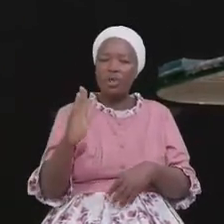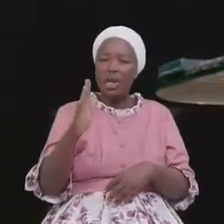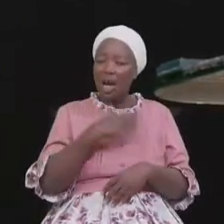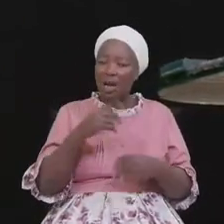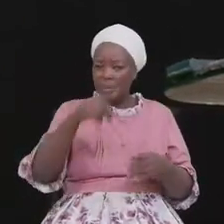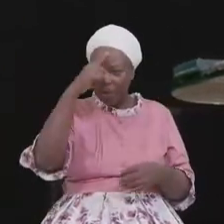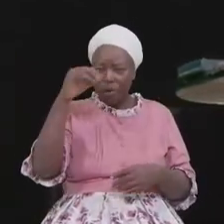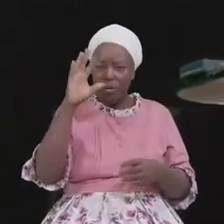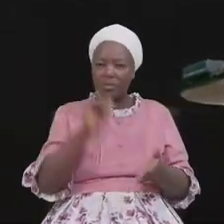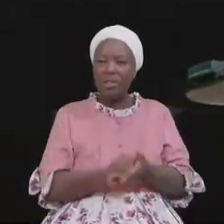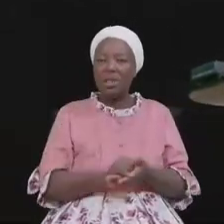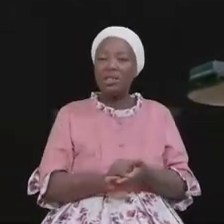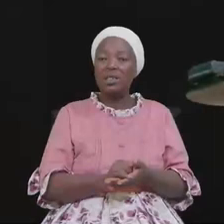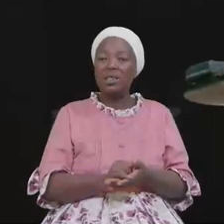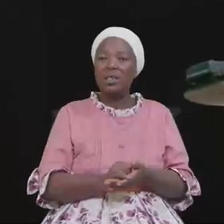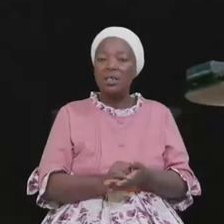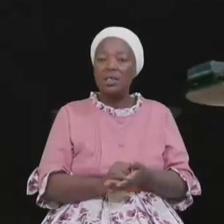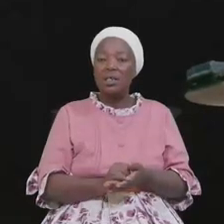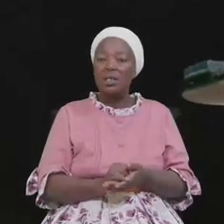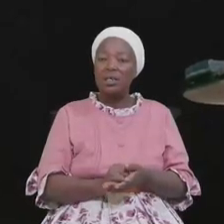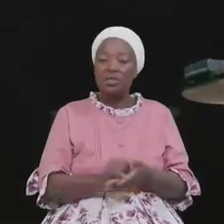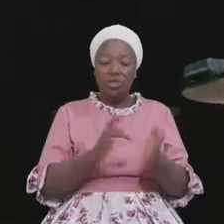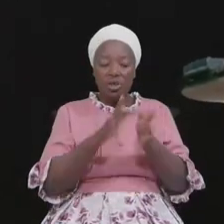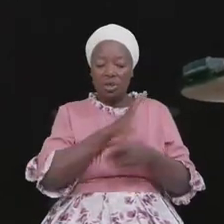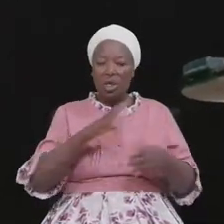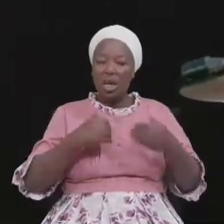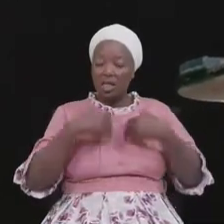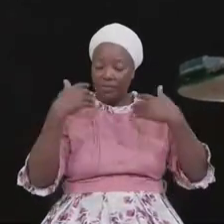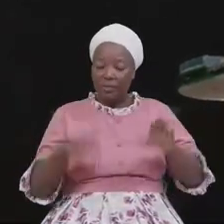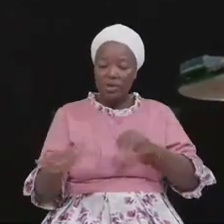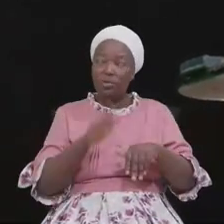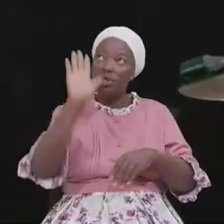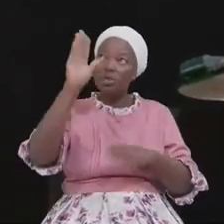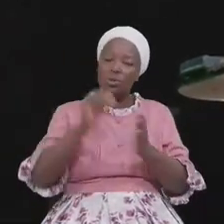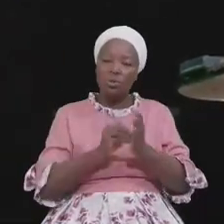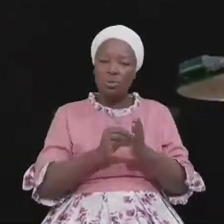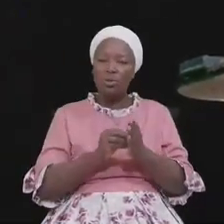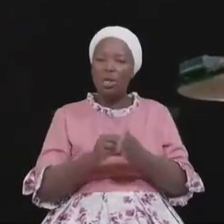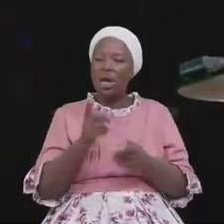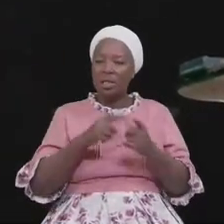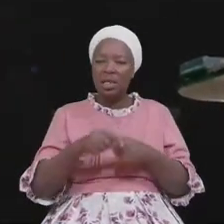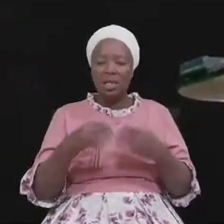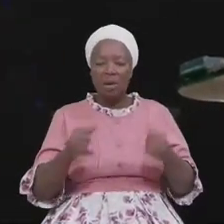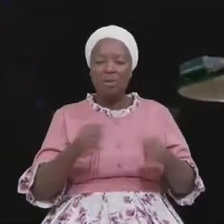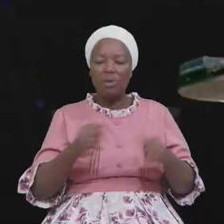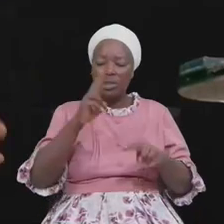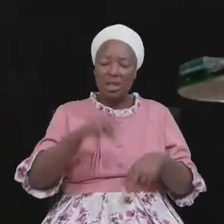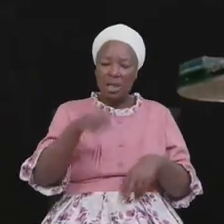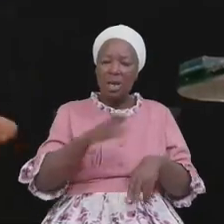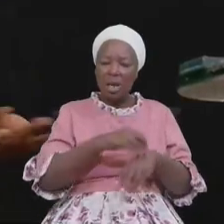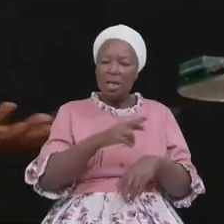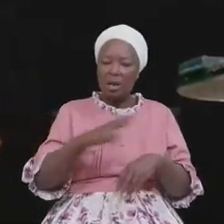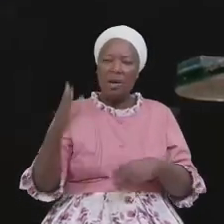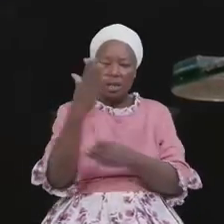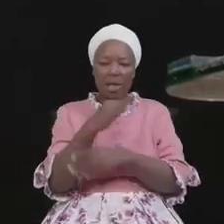cela donc, il a joué son rôle, il s'est assis à la droite de Dieu. Alors, nous, on ne peut